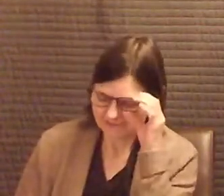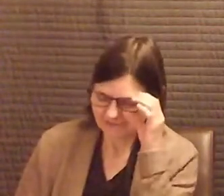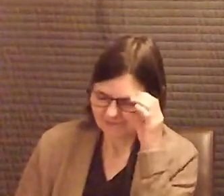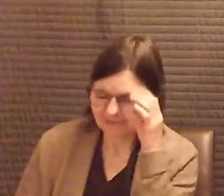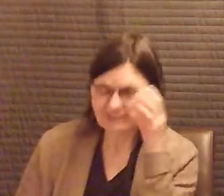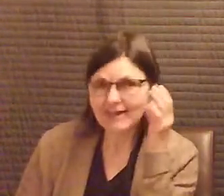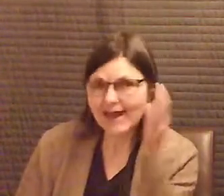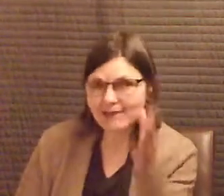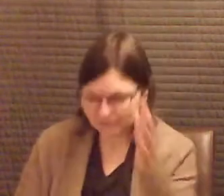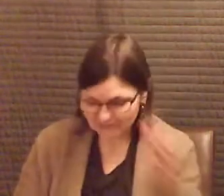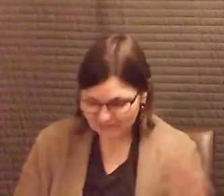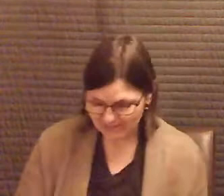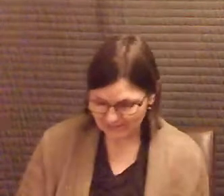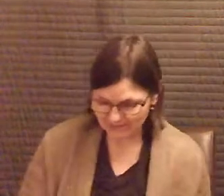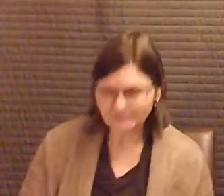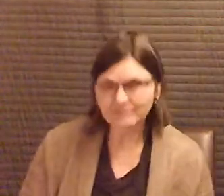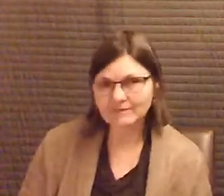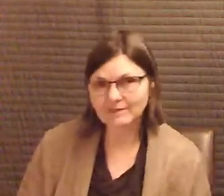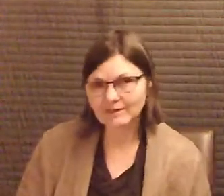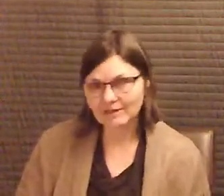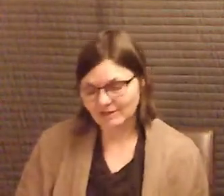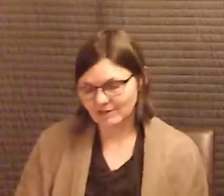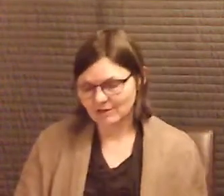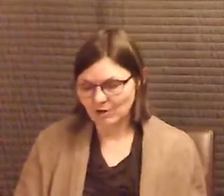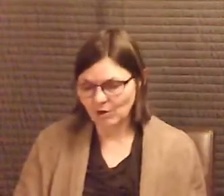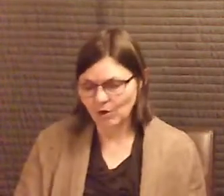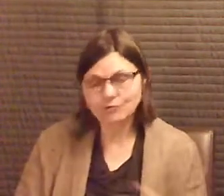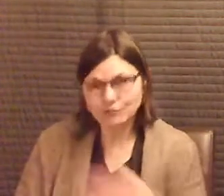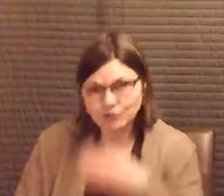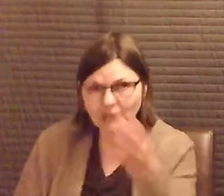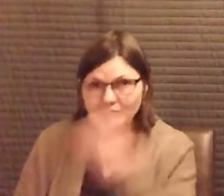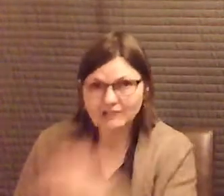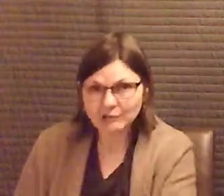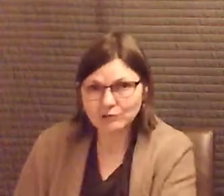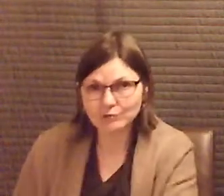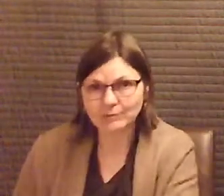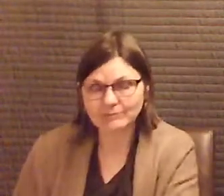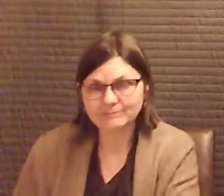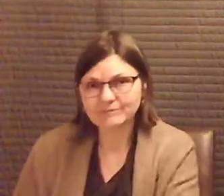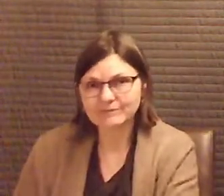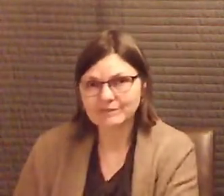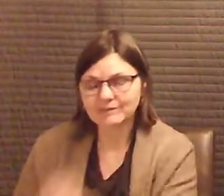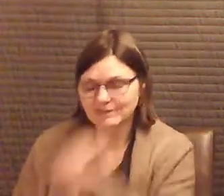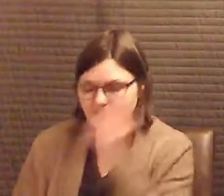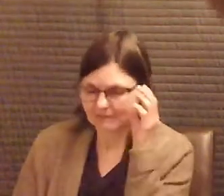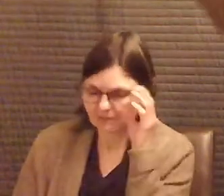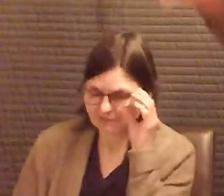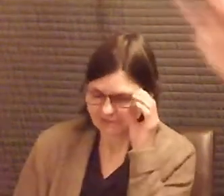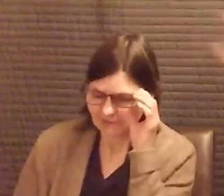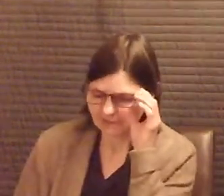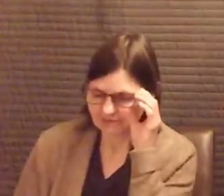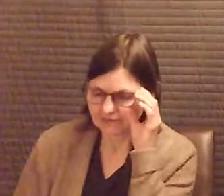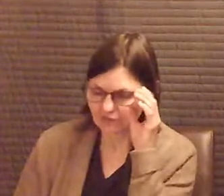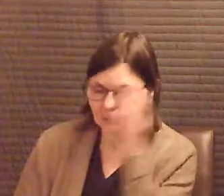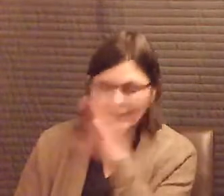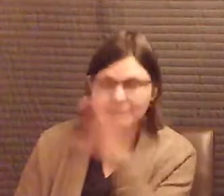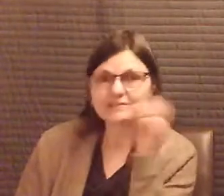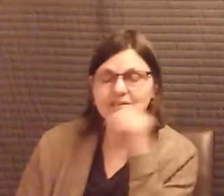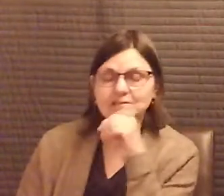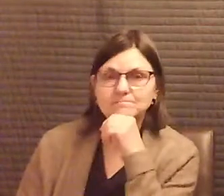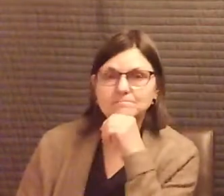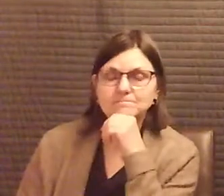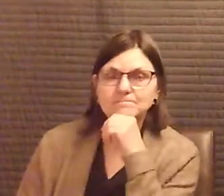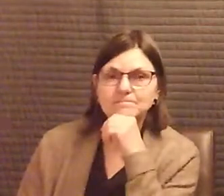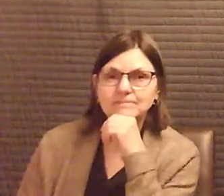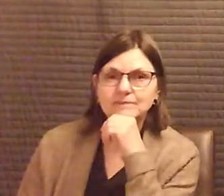dat de naam zal meer over jullie is uitgeroepen polio chelsea en ze zullen allemaal